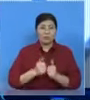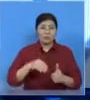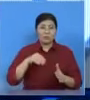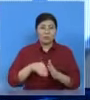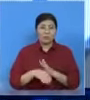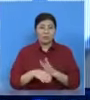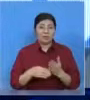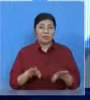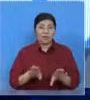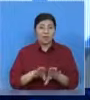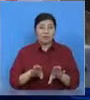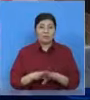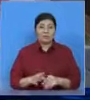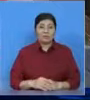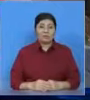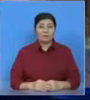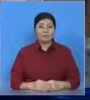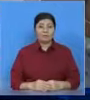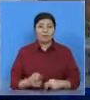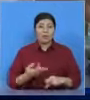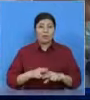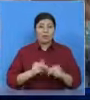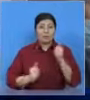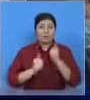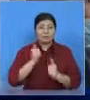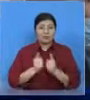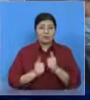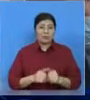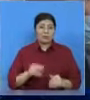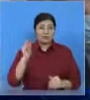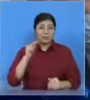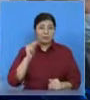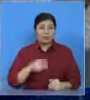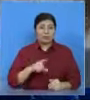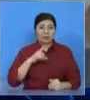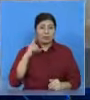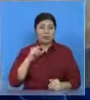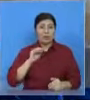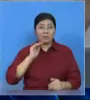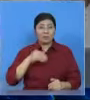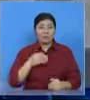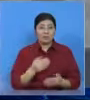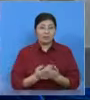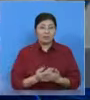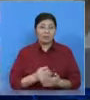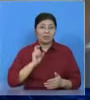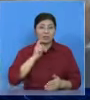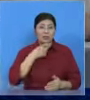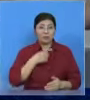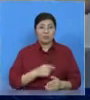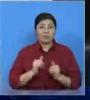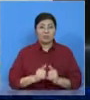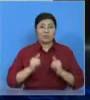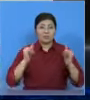заключается как раз-таки в этом. Данный чемпионат способствует привлечению молодых кадров в производственный сектор экономики и